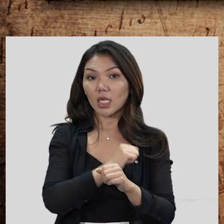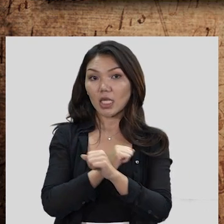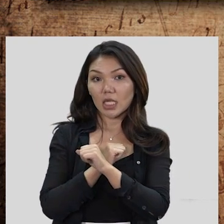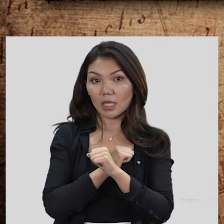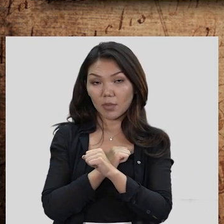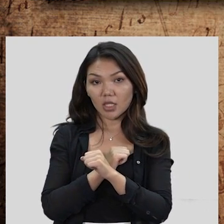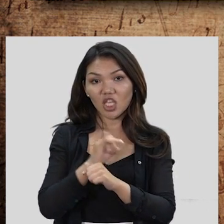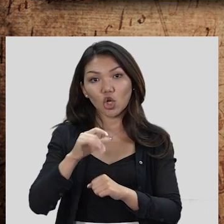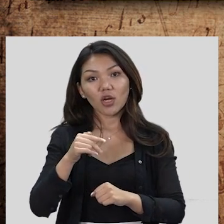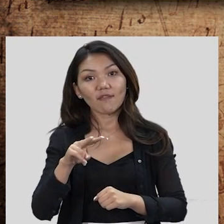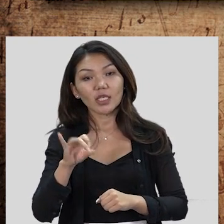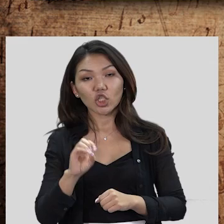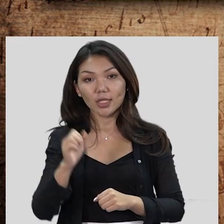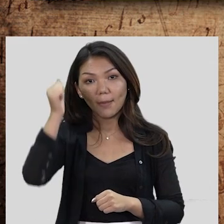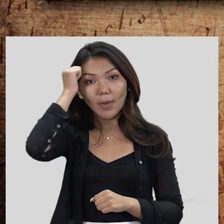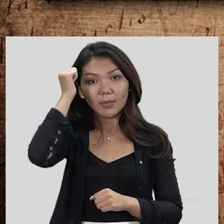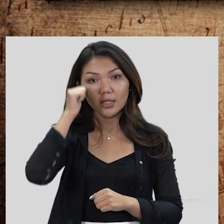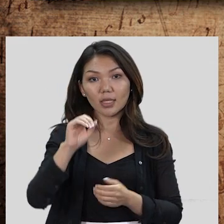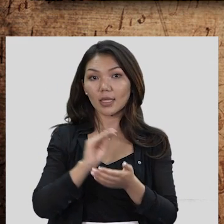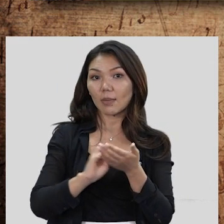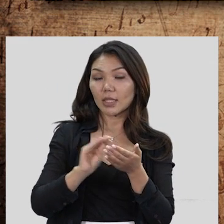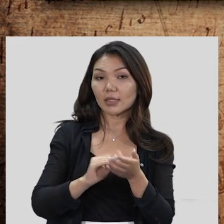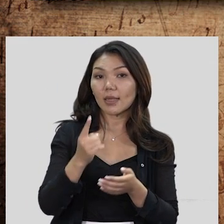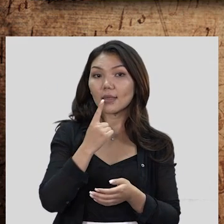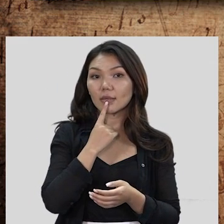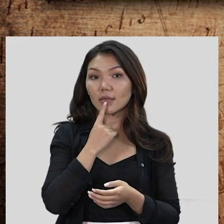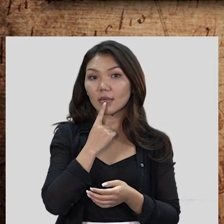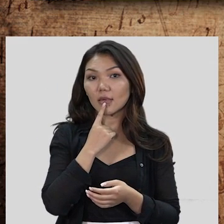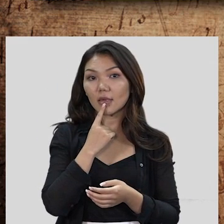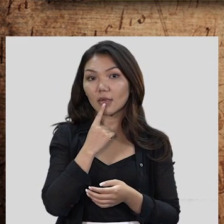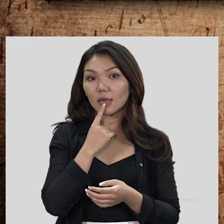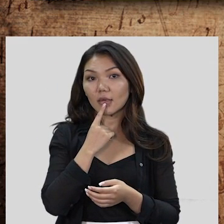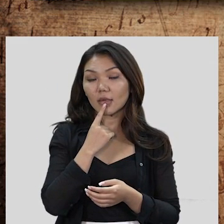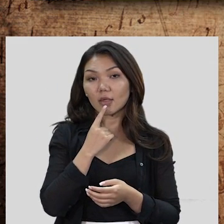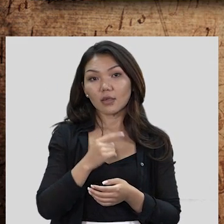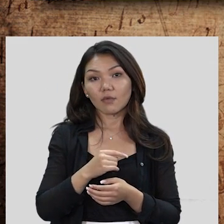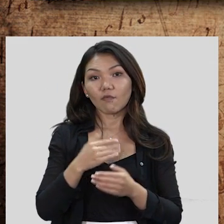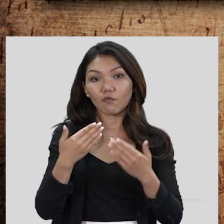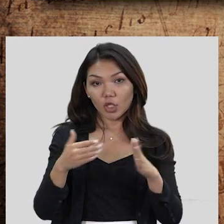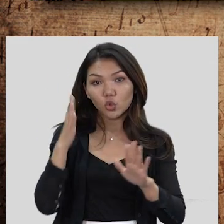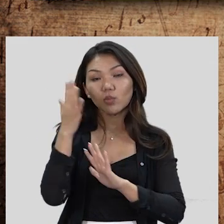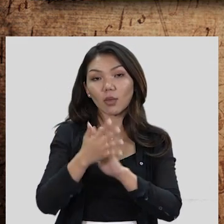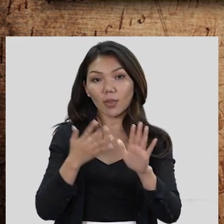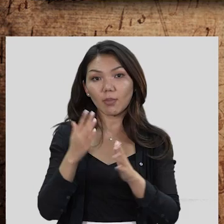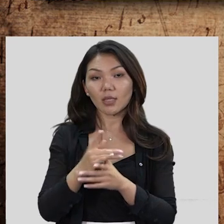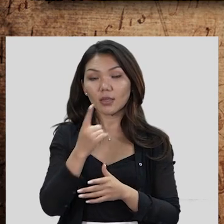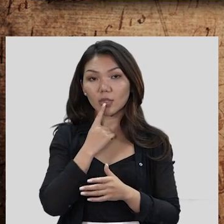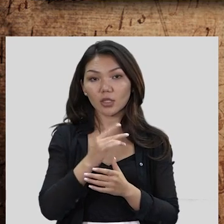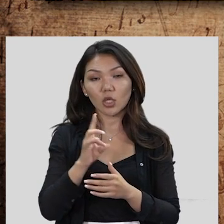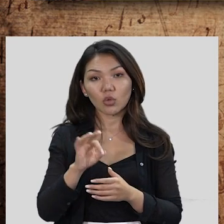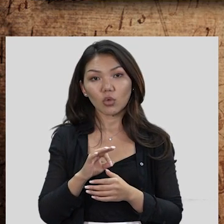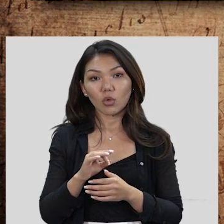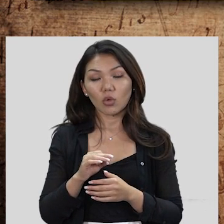иероглифические памятники написан на языке целом доступным для понимания но самая система письма давно умерла и